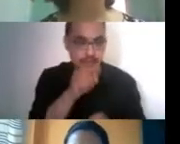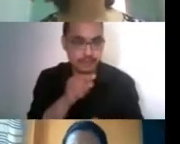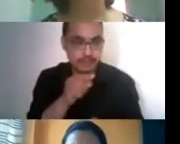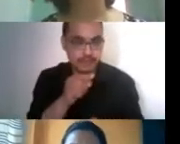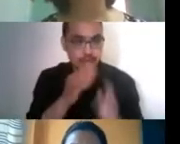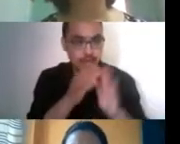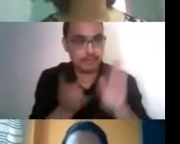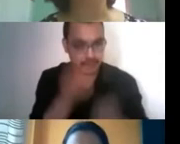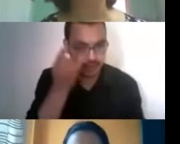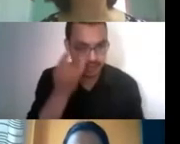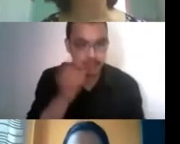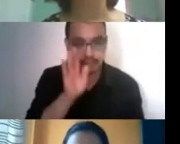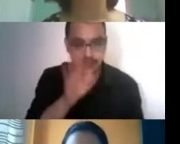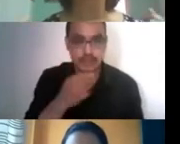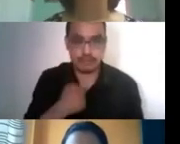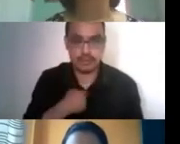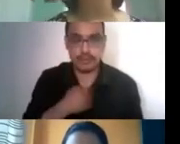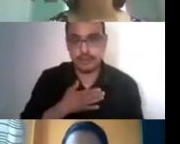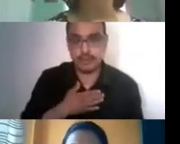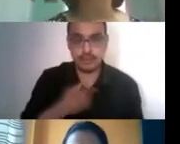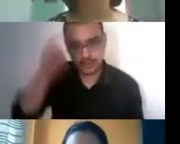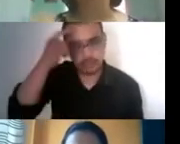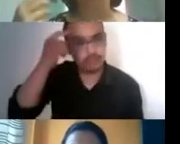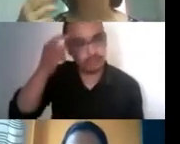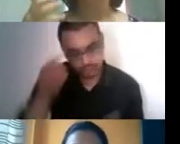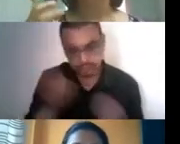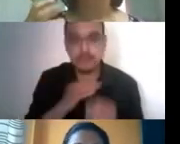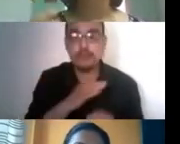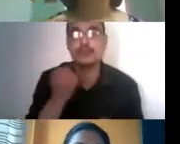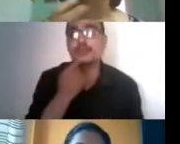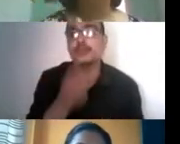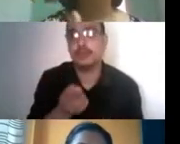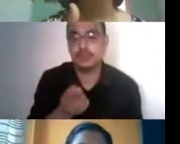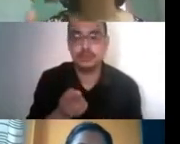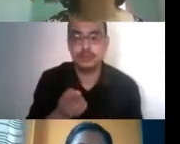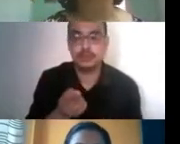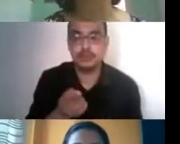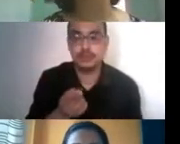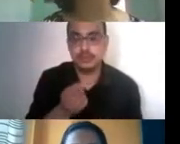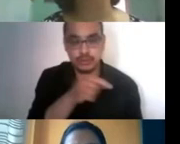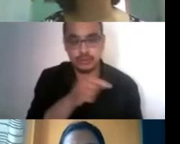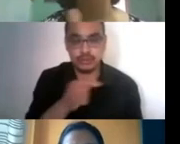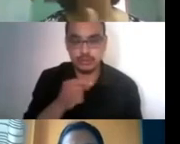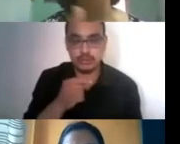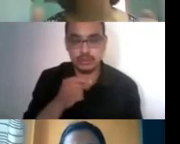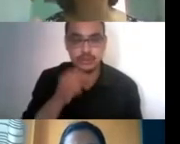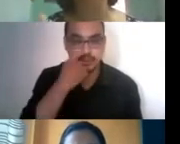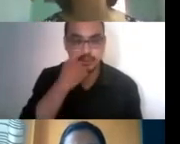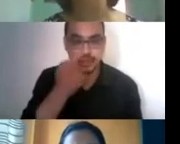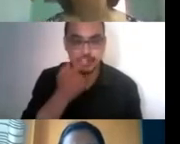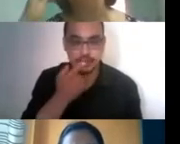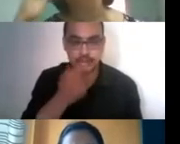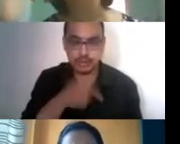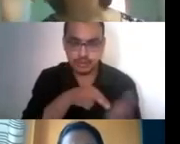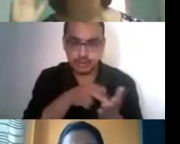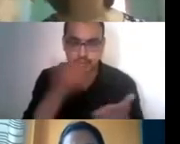पख तिमी गयो भने त म मेरो टाउको फुटाएर म यहीँ मर्छु भनेर होइन, उसलाई रोक्नको लागि, त्यो महिलाको मोबिलिटीलाई रोक्नको